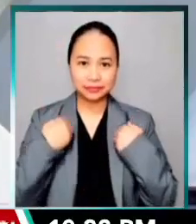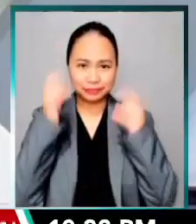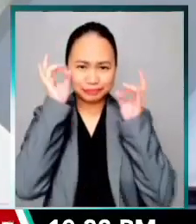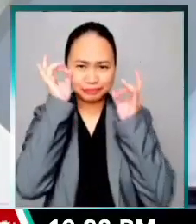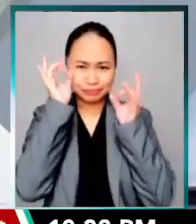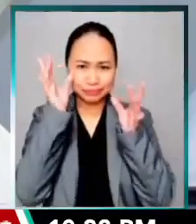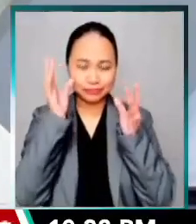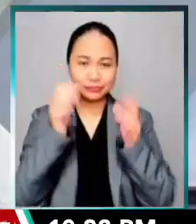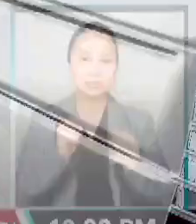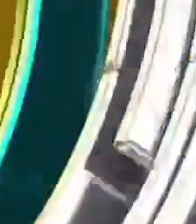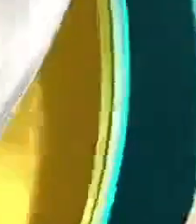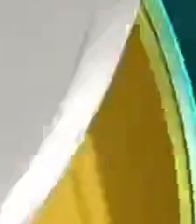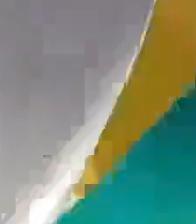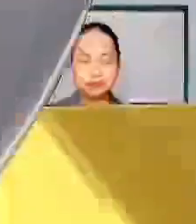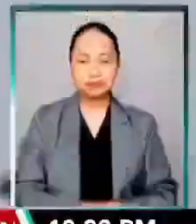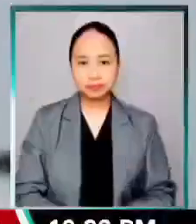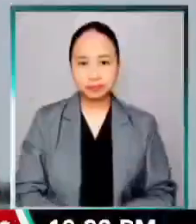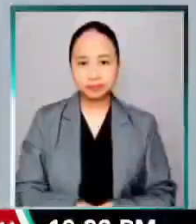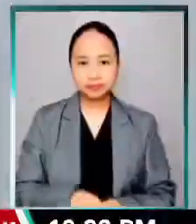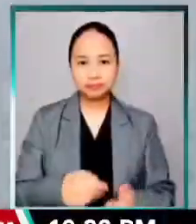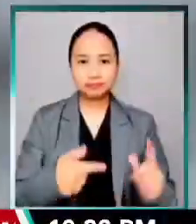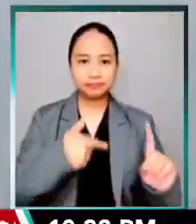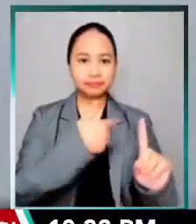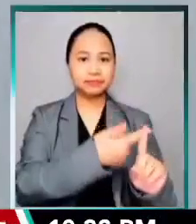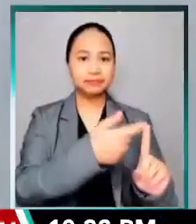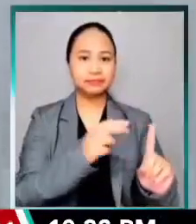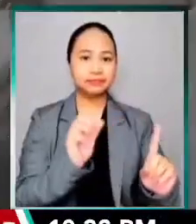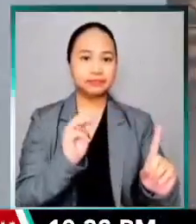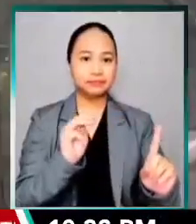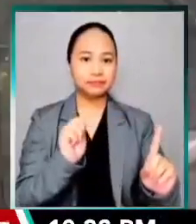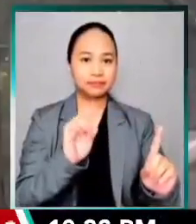si Marisol Abdurrahman.